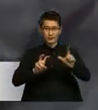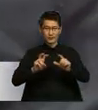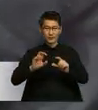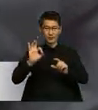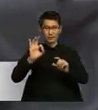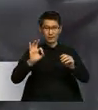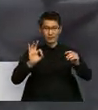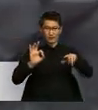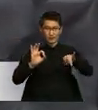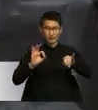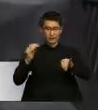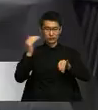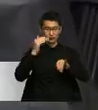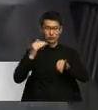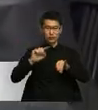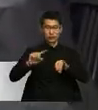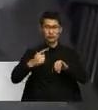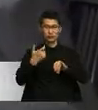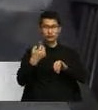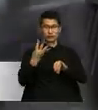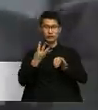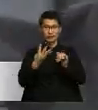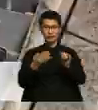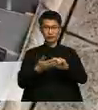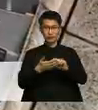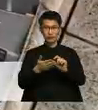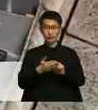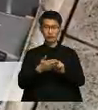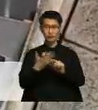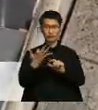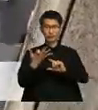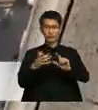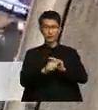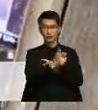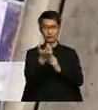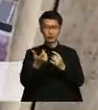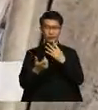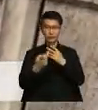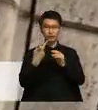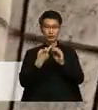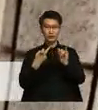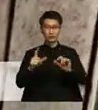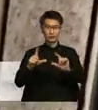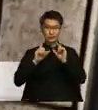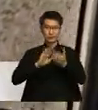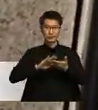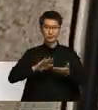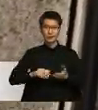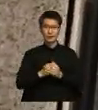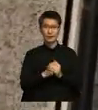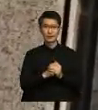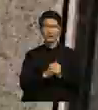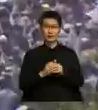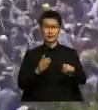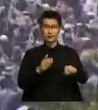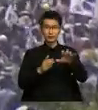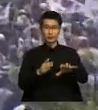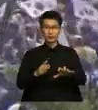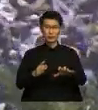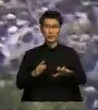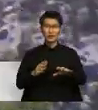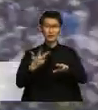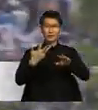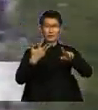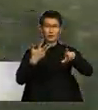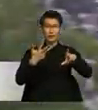고양시 코론 알고 누적 확진 자는 백 예순 네 명으로 특히 19일 하루에만 12명이 확정됐습니다 이 가운데 광화문